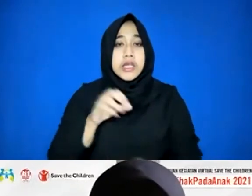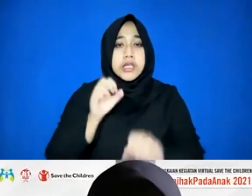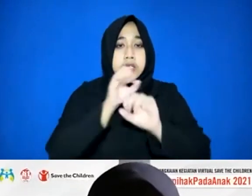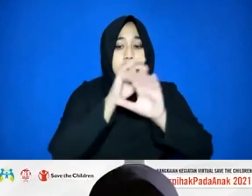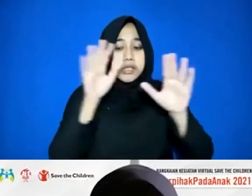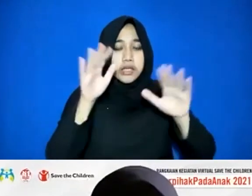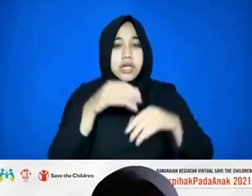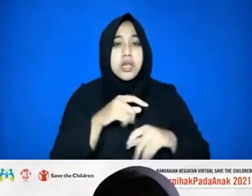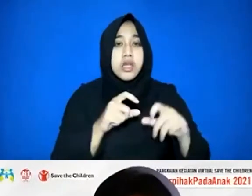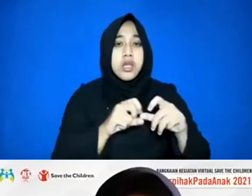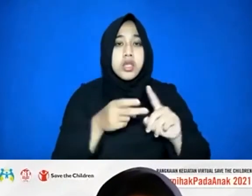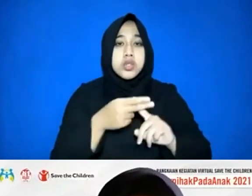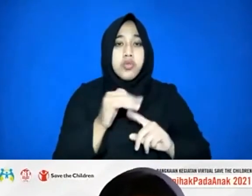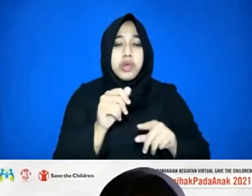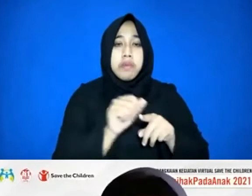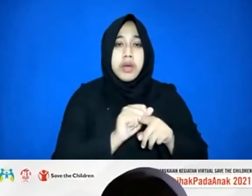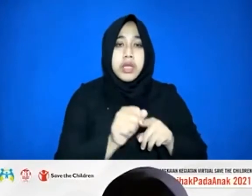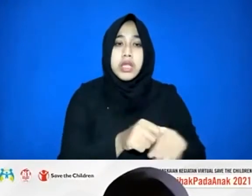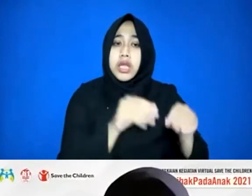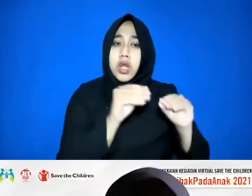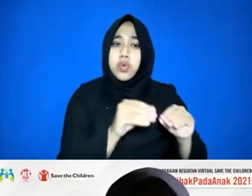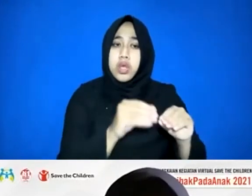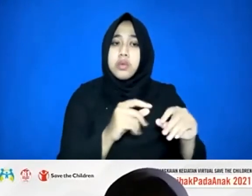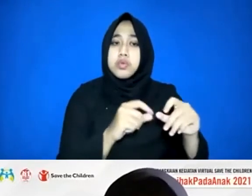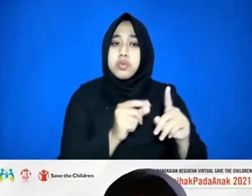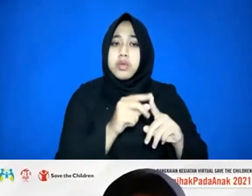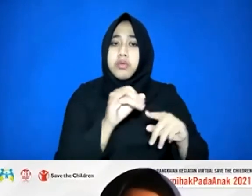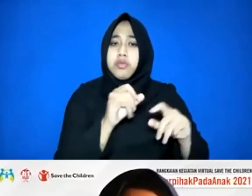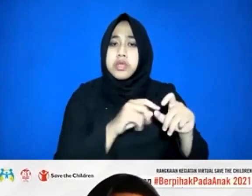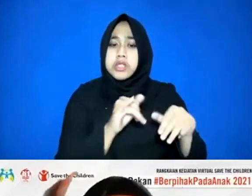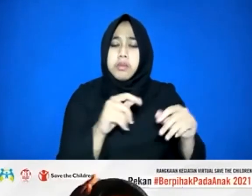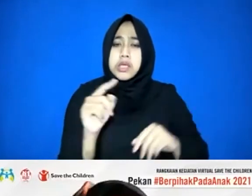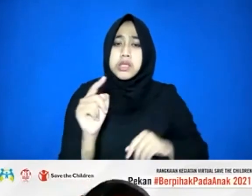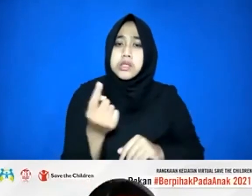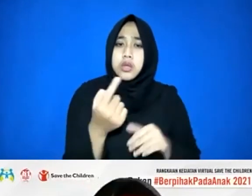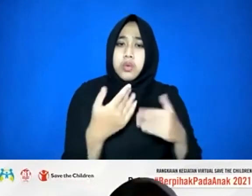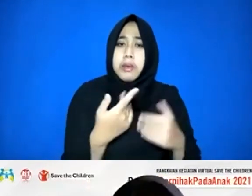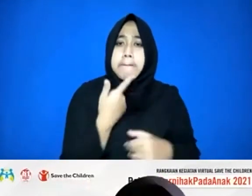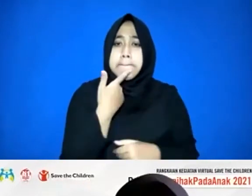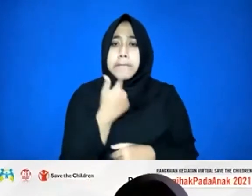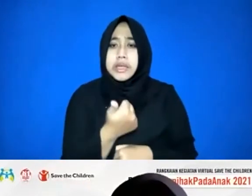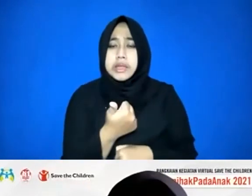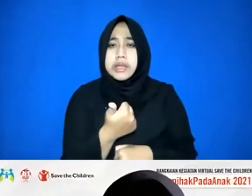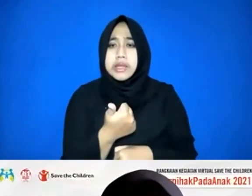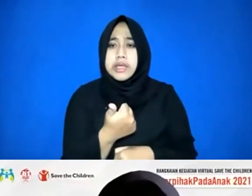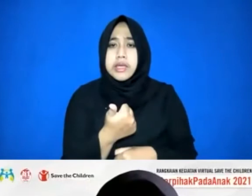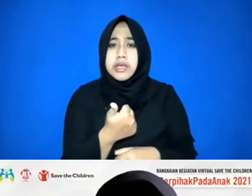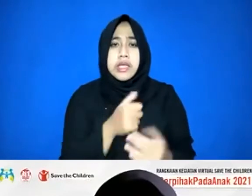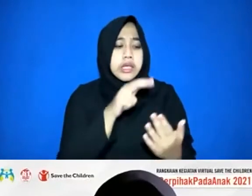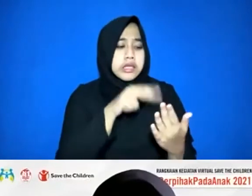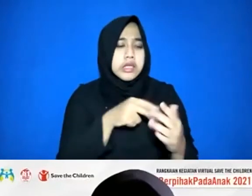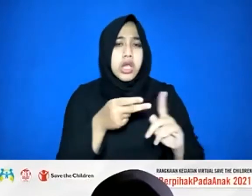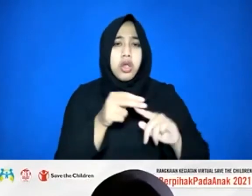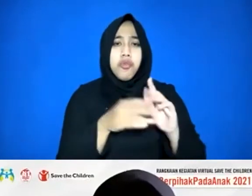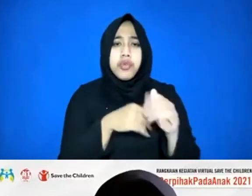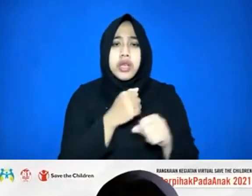Mbak Sofi, praktek edukatif yang supervisi edukatifnya adalah satu, penting untuk kita cek feeling teman-teman pekerja